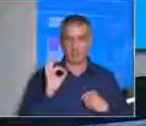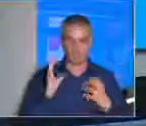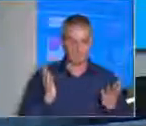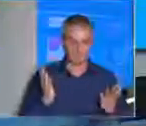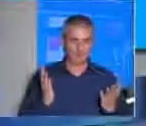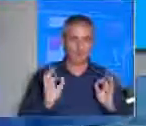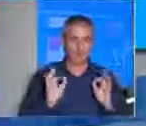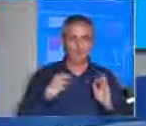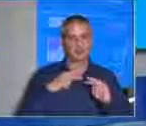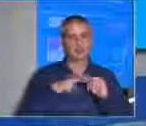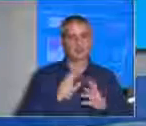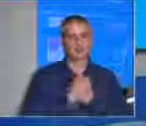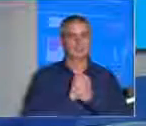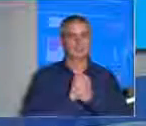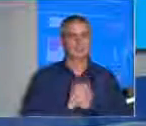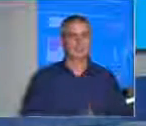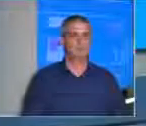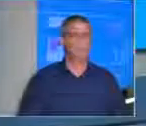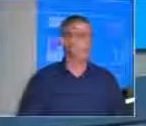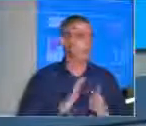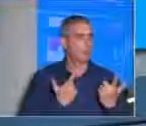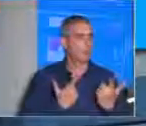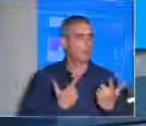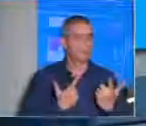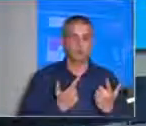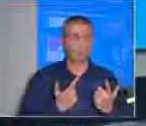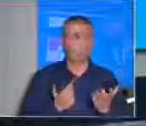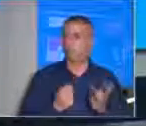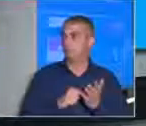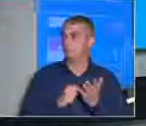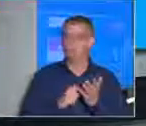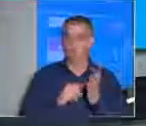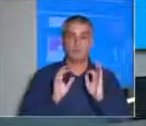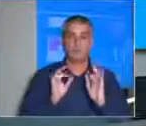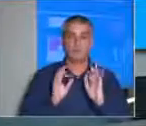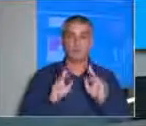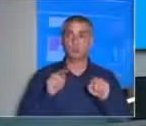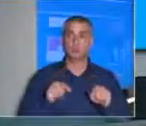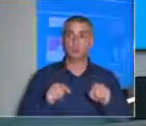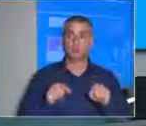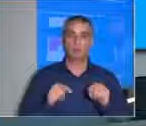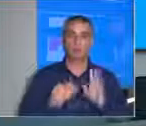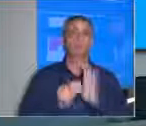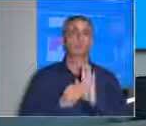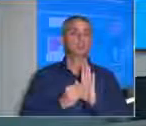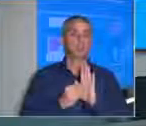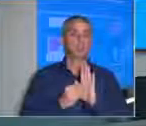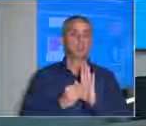אוקיי? בסדר? נשאר ידידים. למה? כי באמת יש כאן